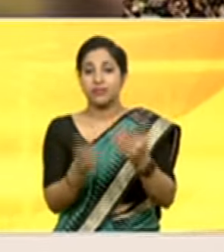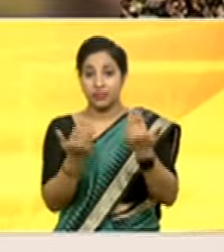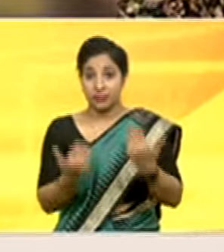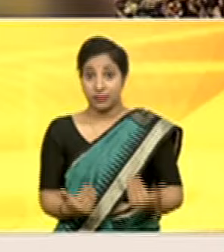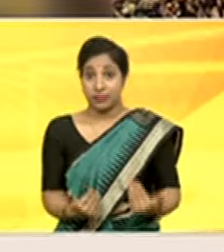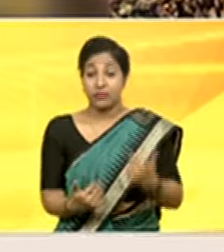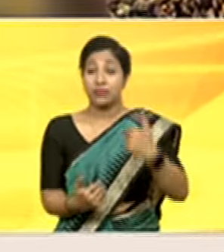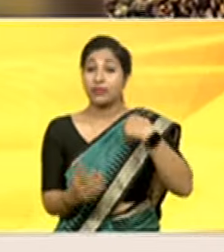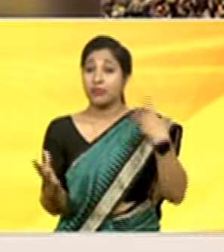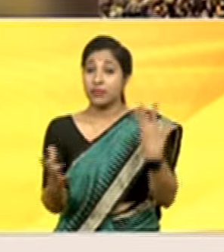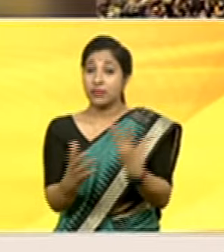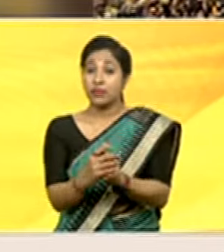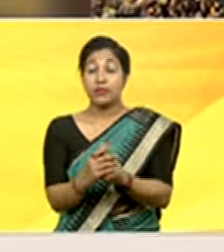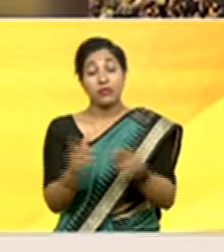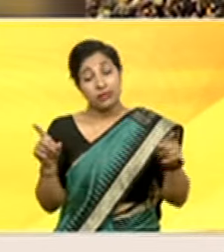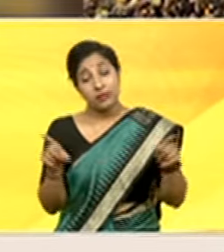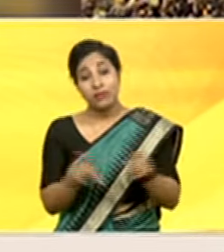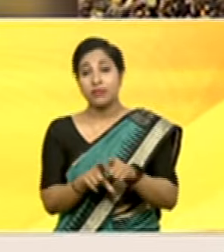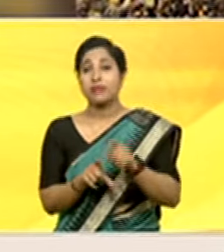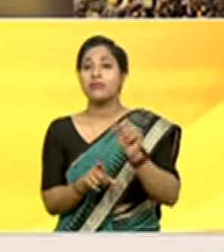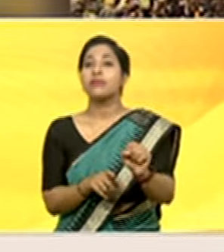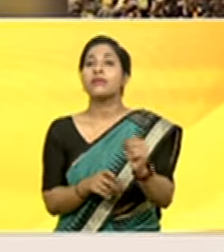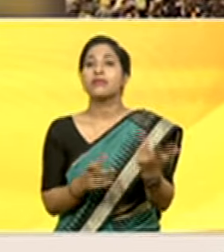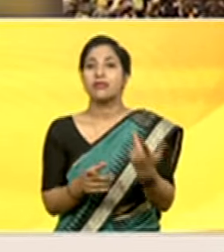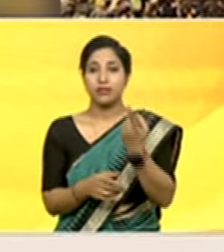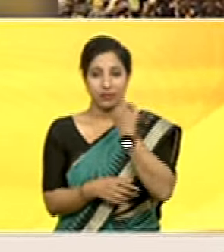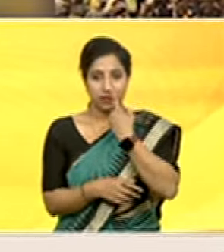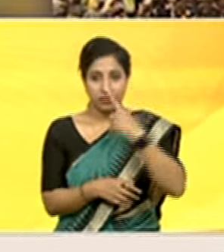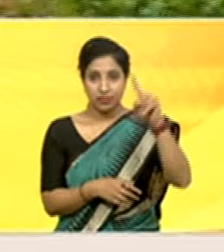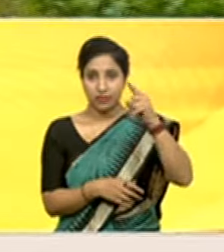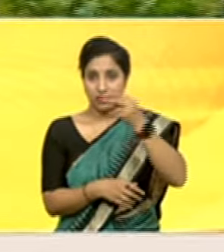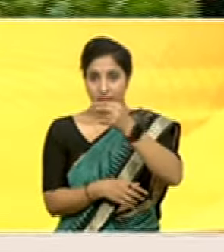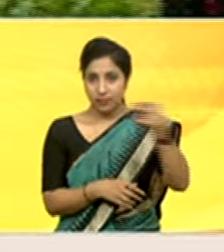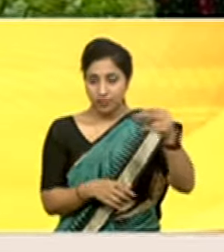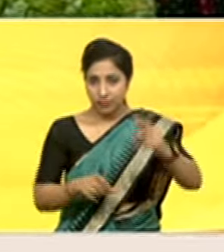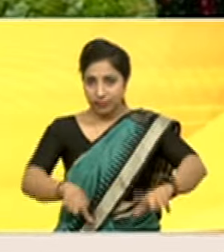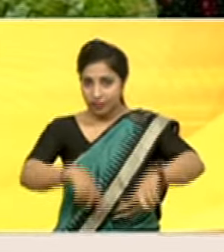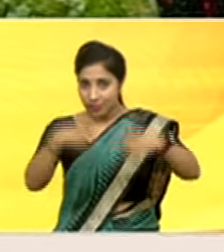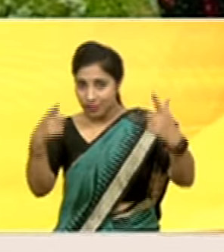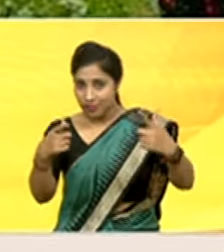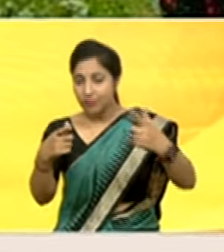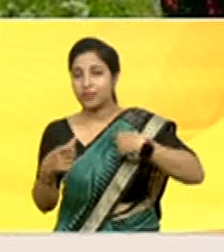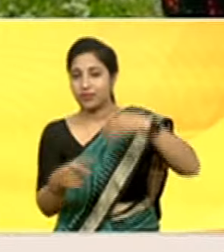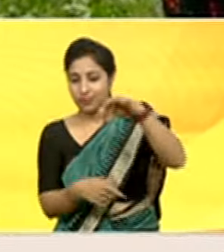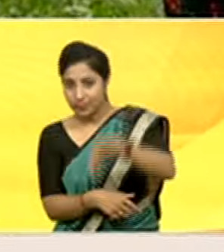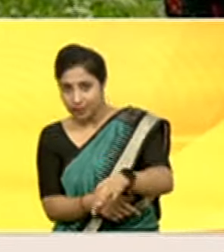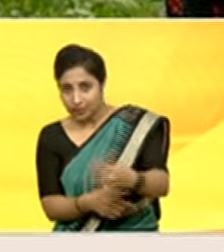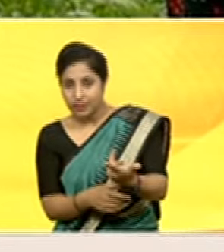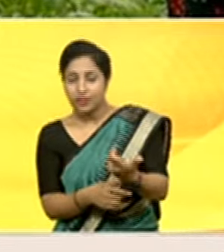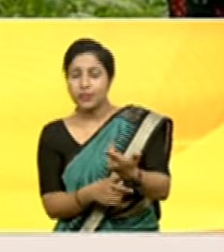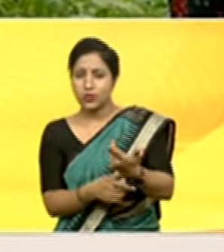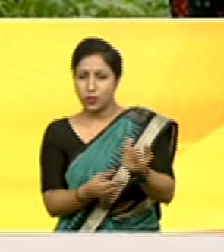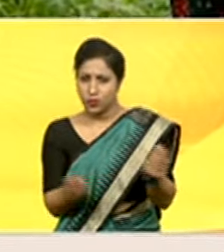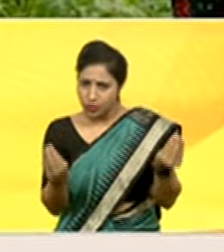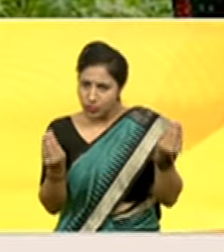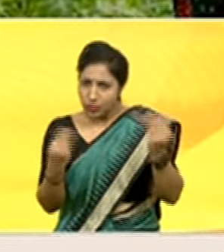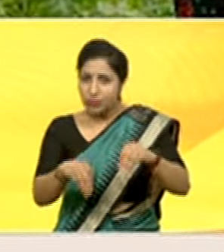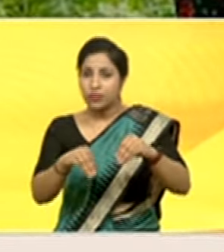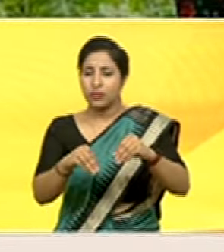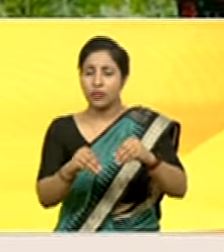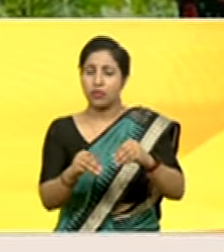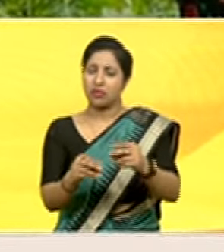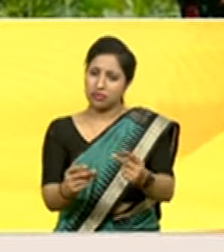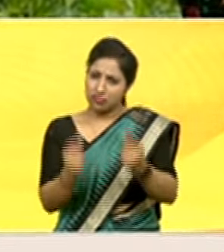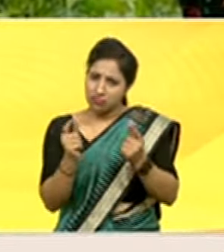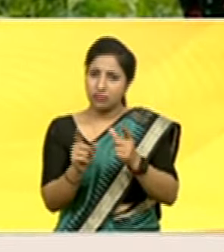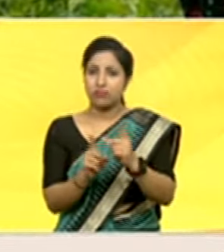हमें ऐसे ही मा के नाम पर पैड लगाने के अभियान को गति